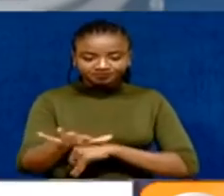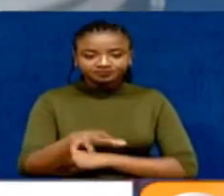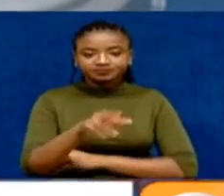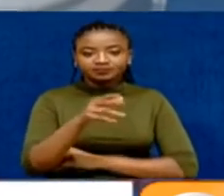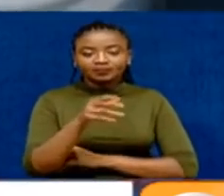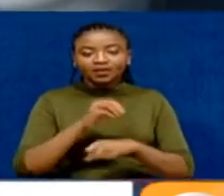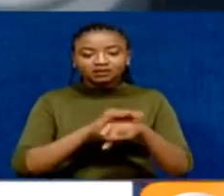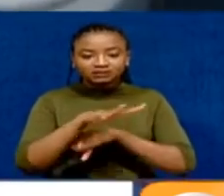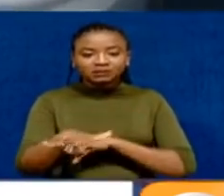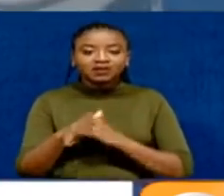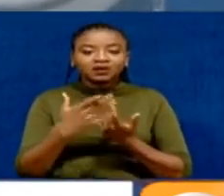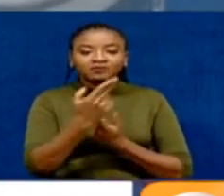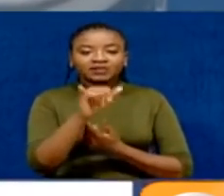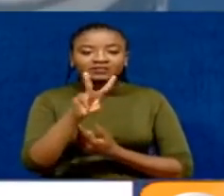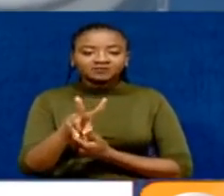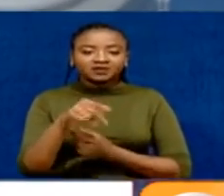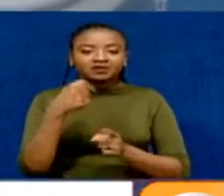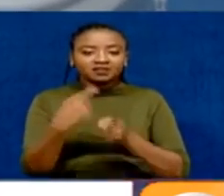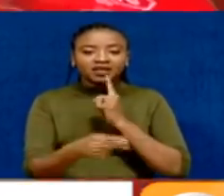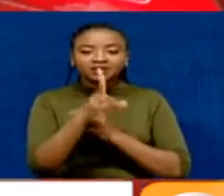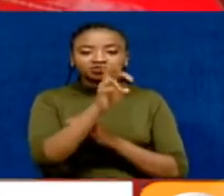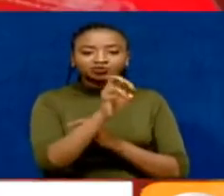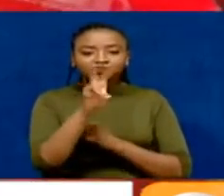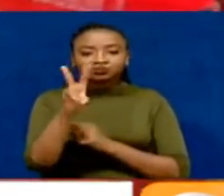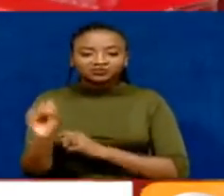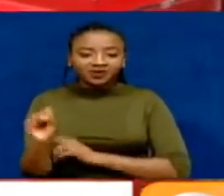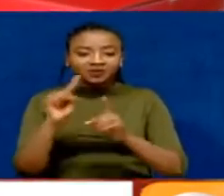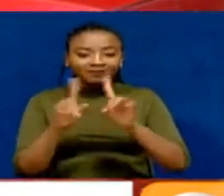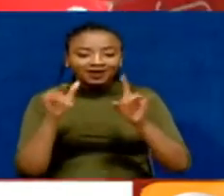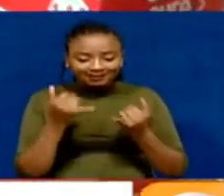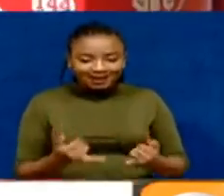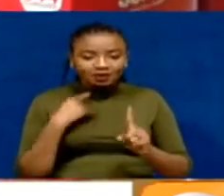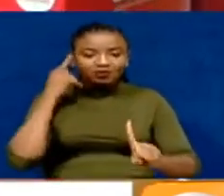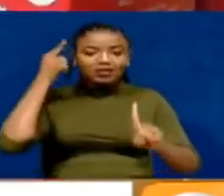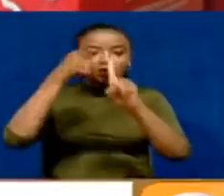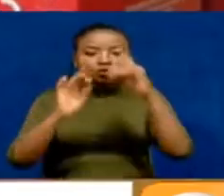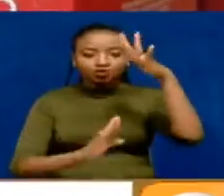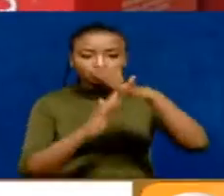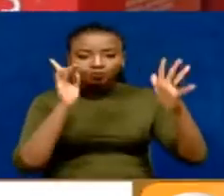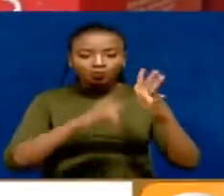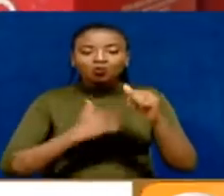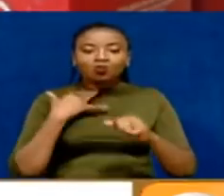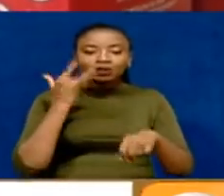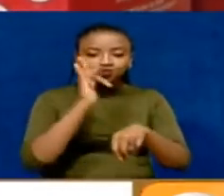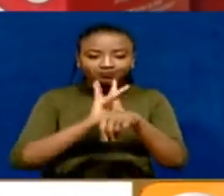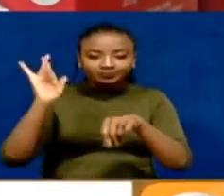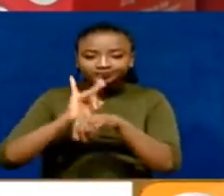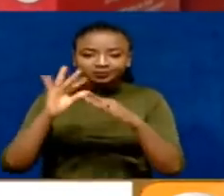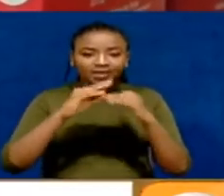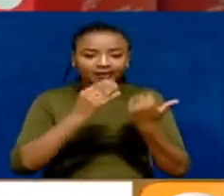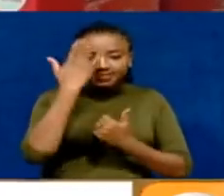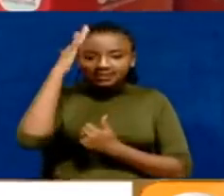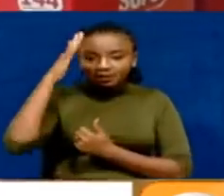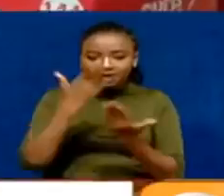kufikia mwaka 2025. Ila kauli mbiu yao sasa ni uhamasishaji miongoni mwa